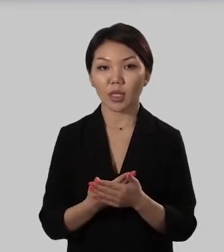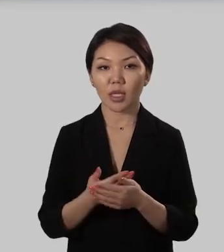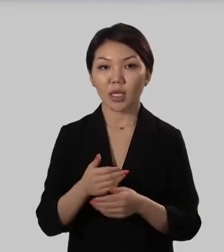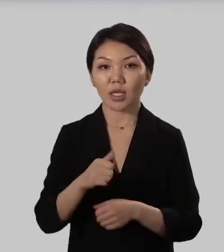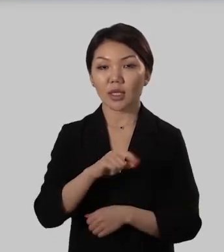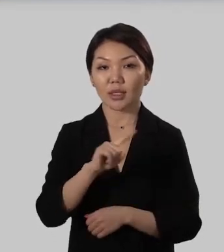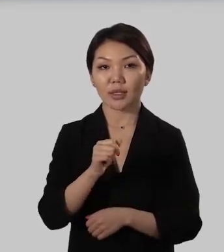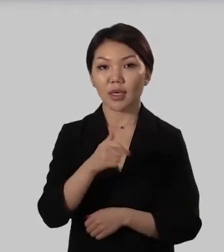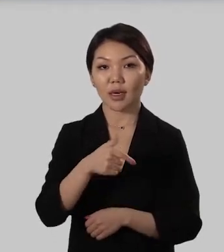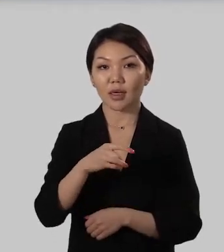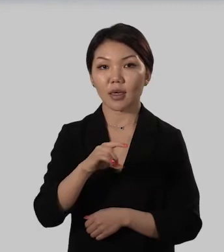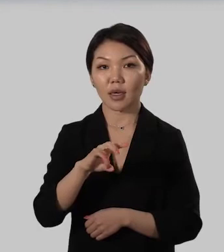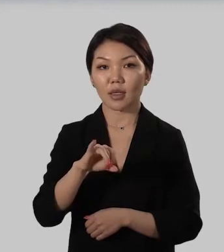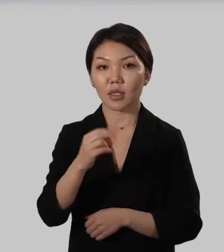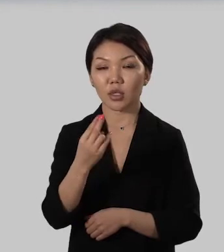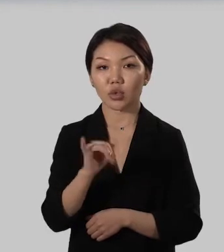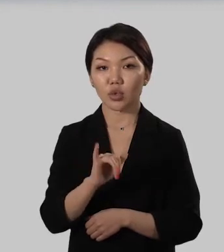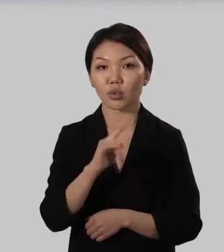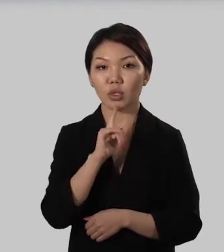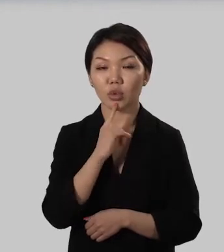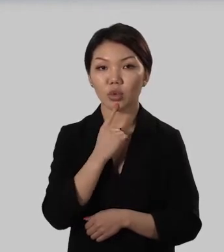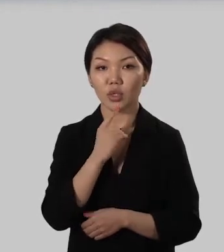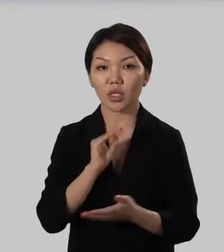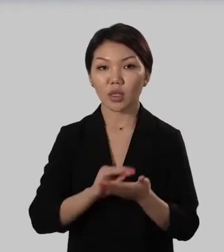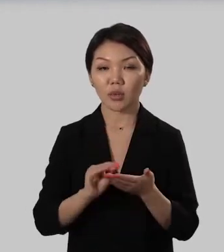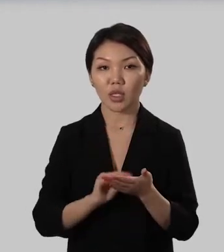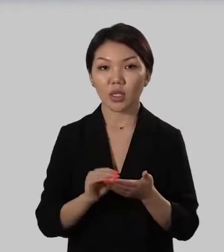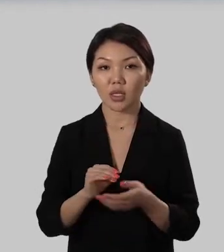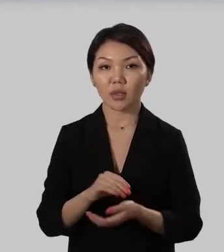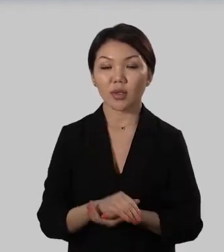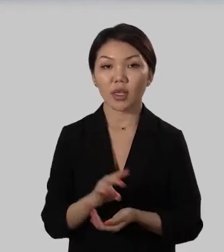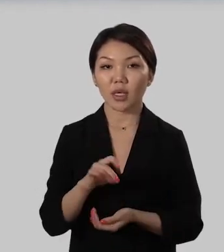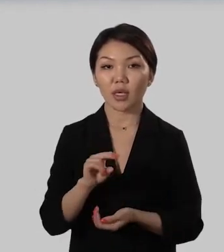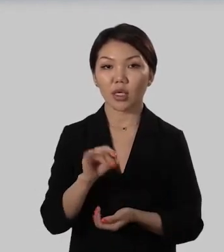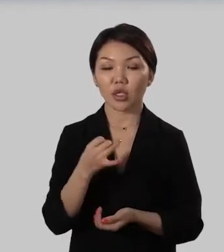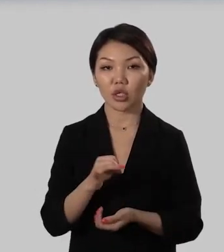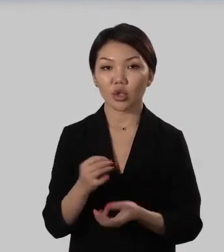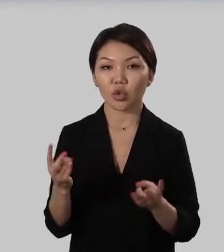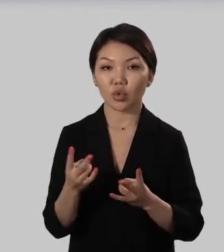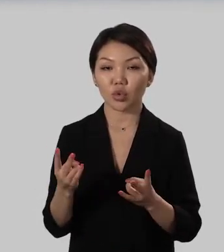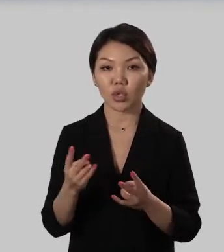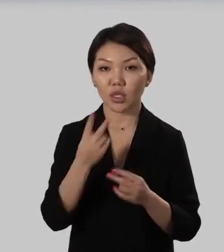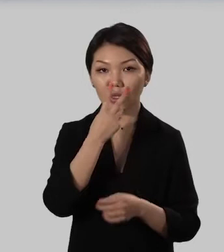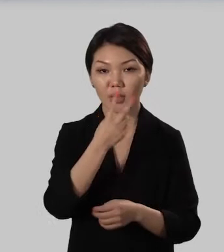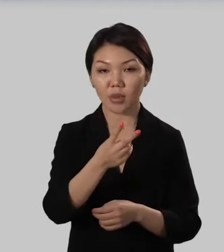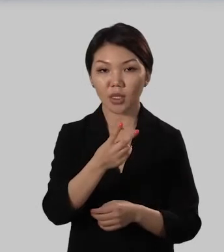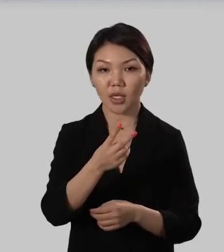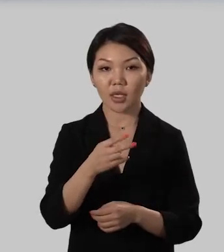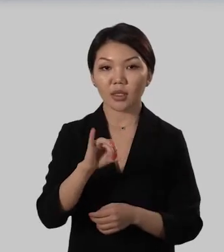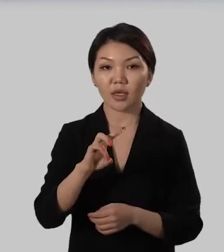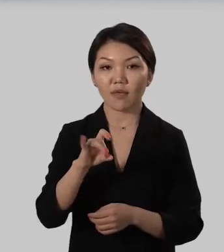границу при затруднении в правописание наречий следует обращаться к орфографическим